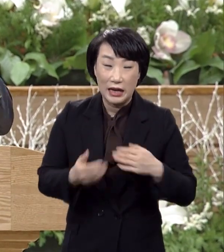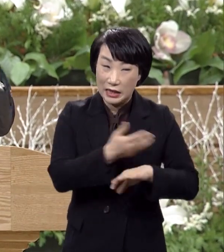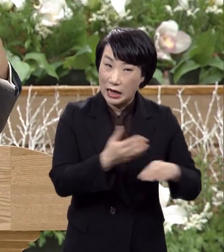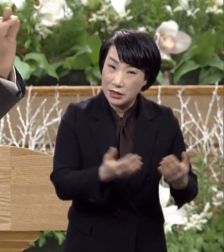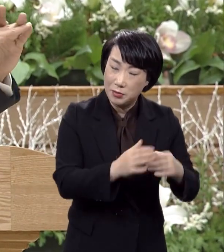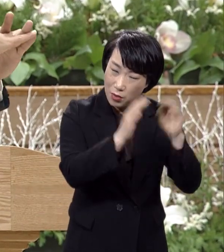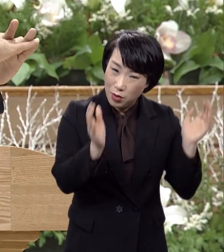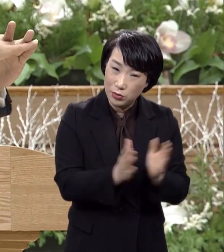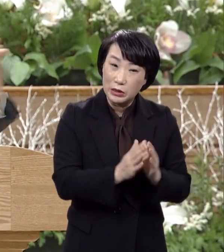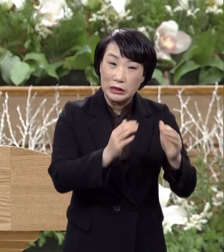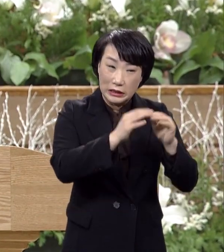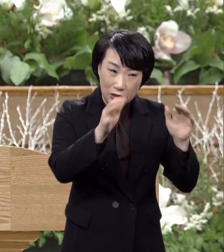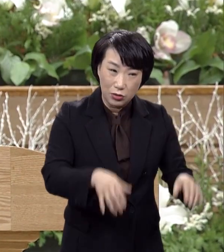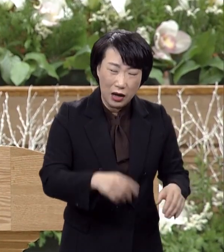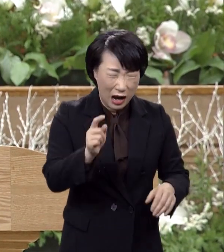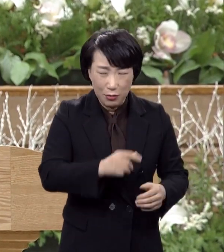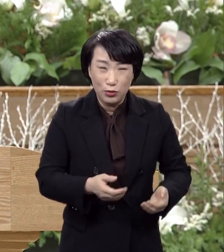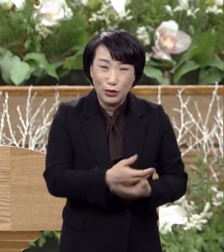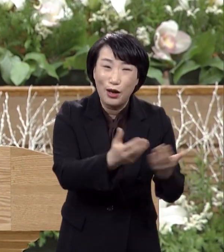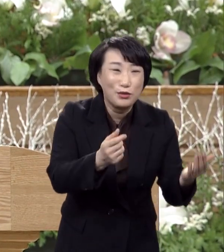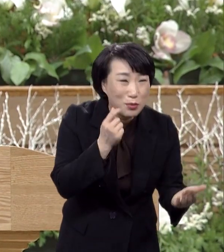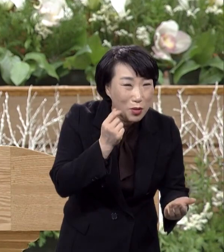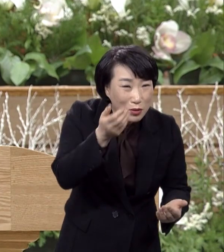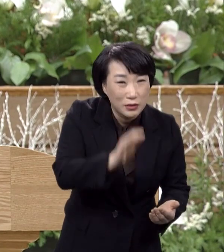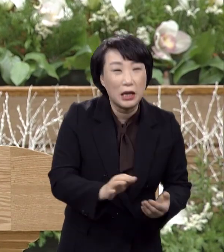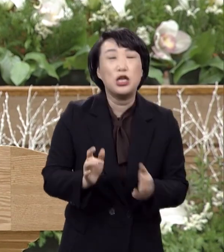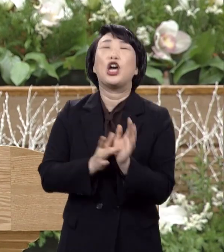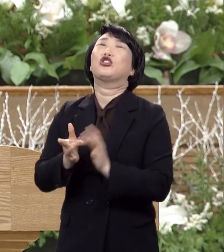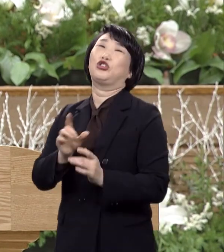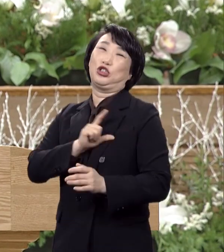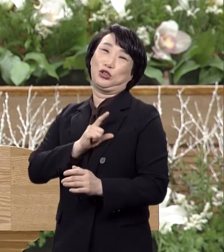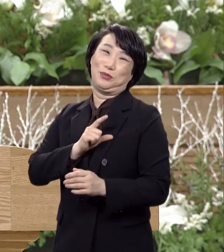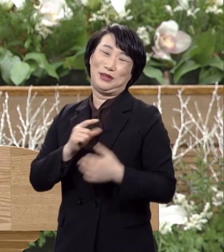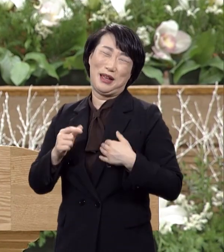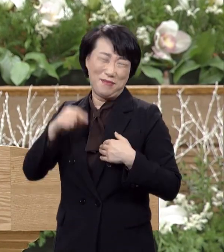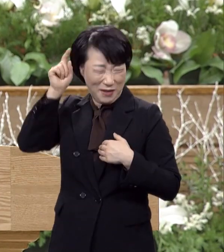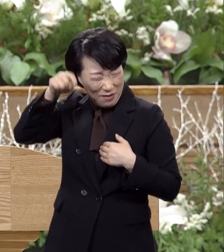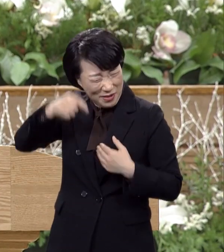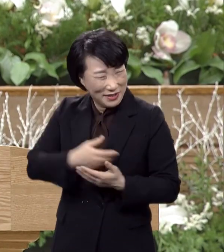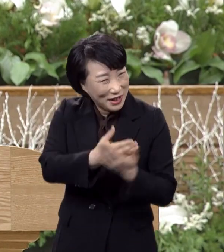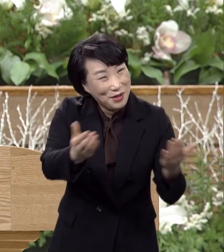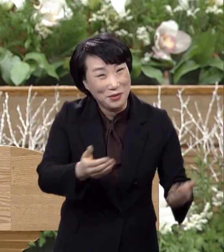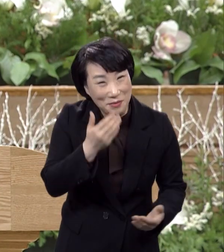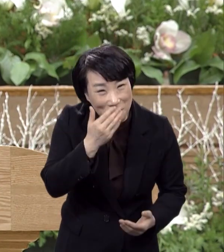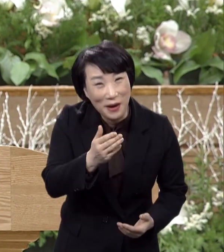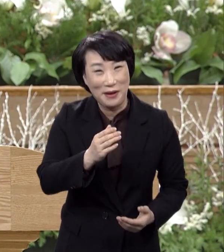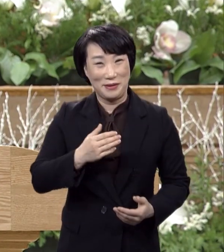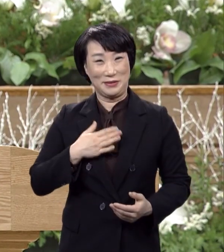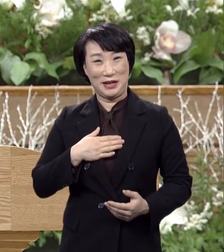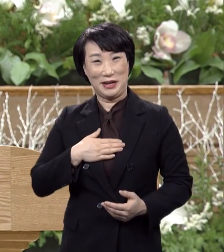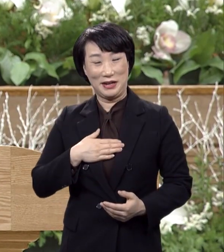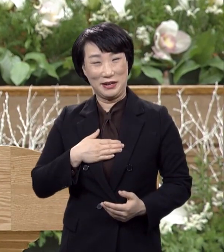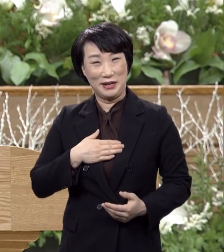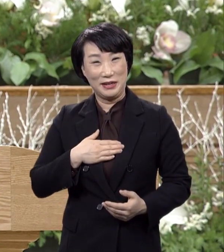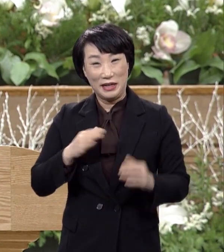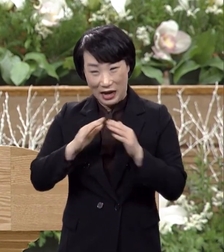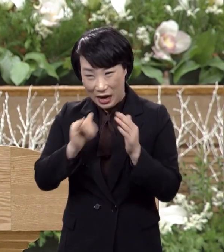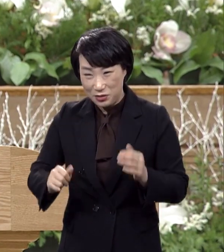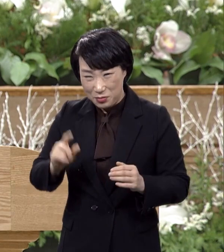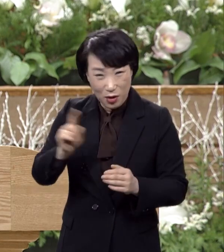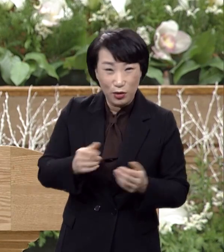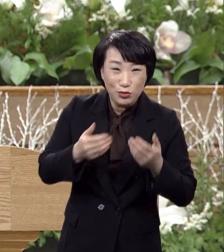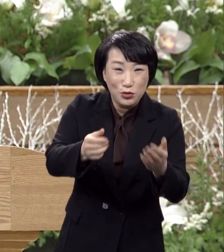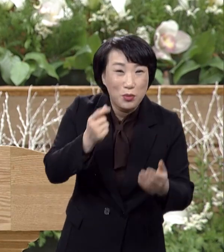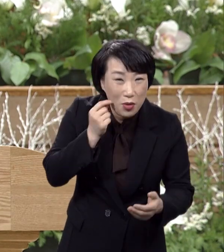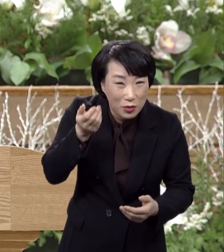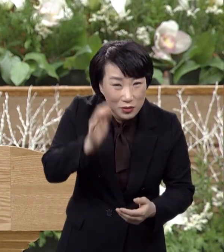것은 이웃에게 아무것도 줄 수 없으나 예수라는 이름은 항상 줄 수 있고, 내가 내 가족에게